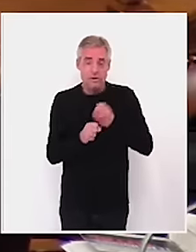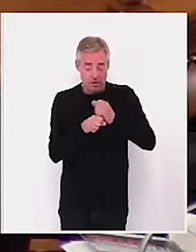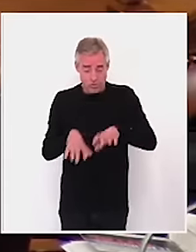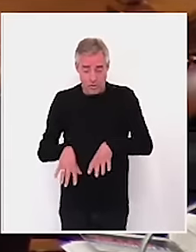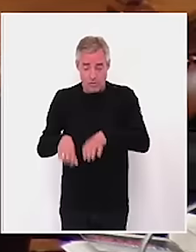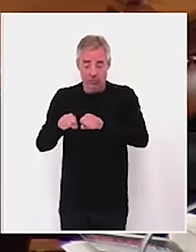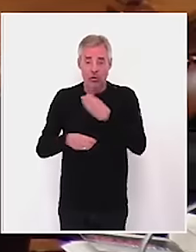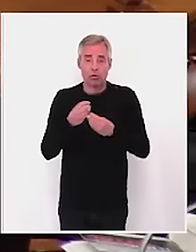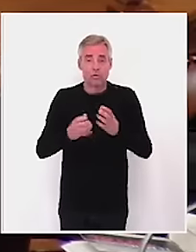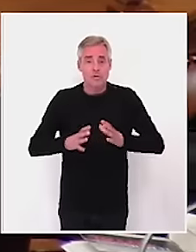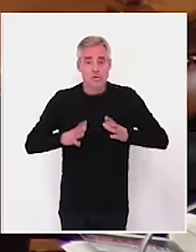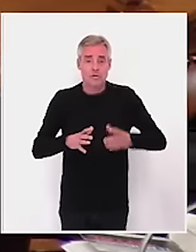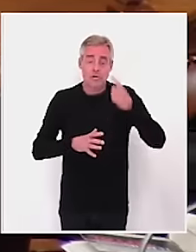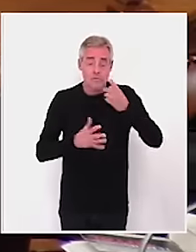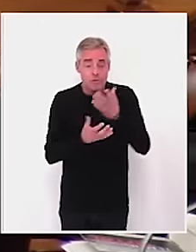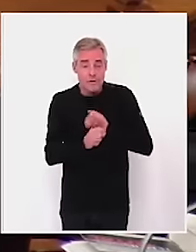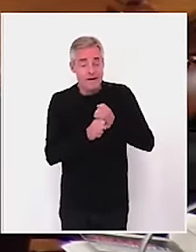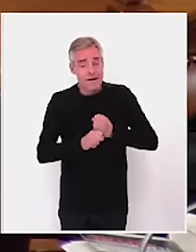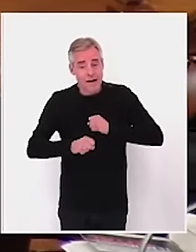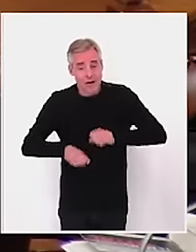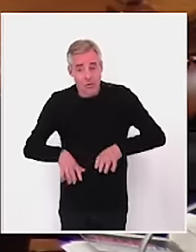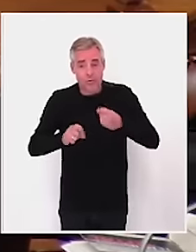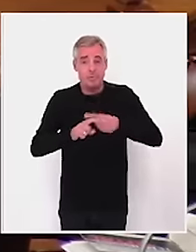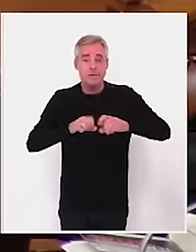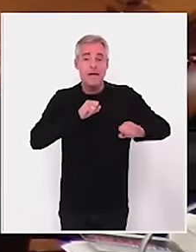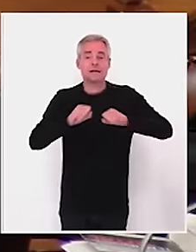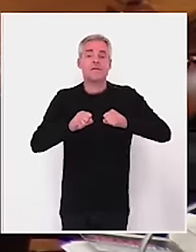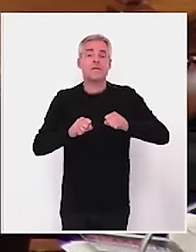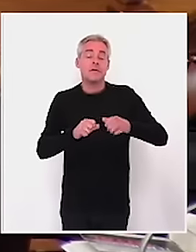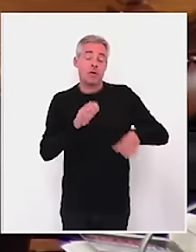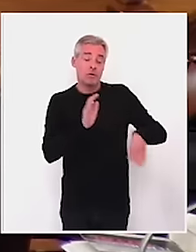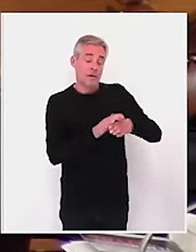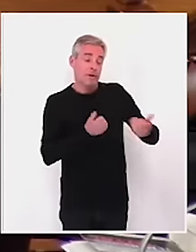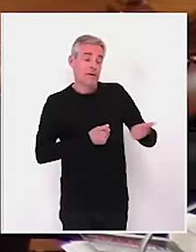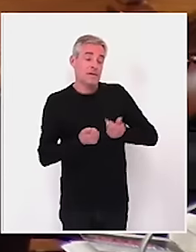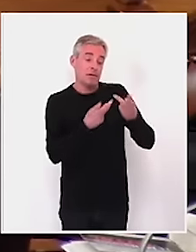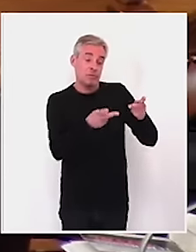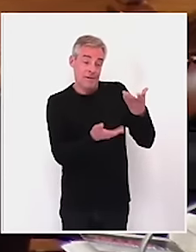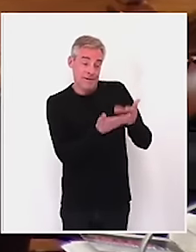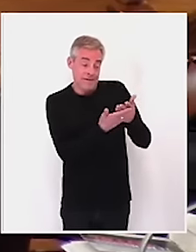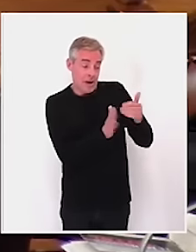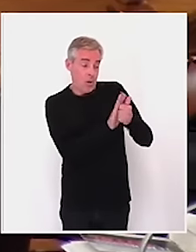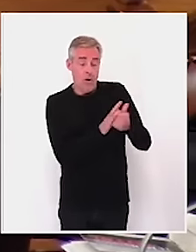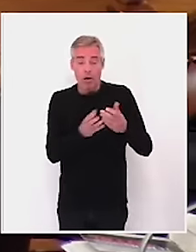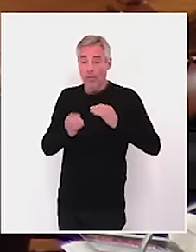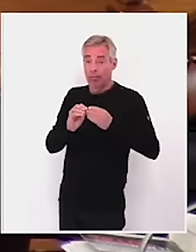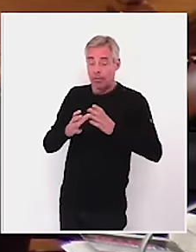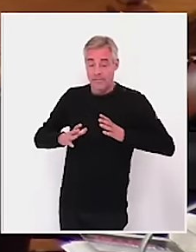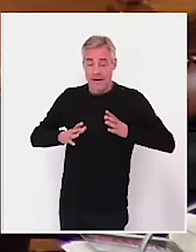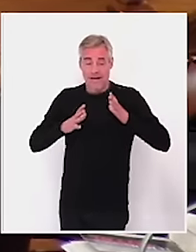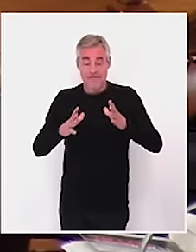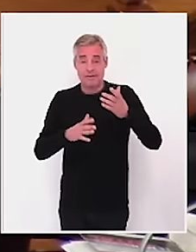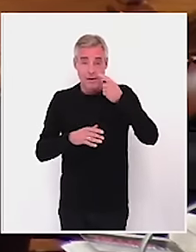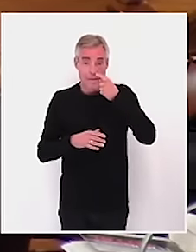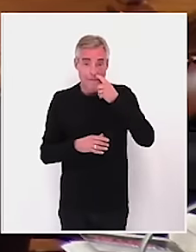ou s'engager pour qu'il y ait de l'emploi et de l'activité, nous, on pense que c'est avant tout des services publics, de l'emploi public, et donc ça pose le problème de l'investissement. Là, ça